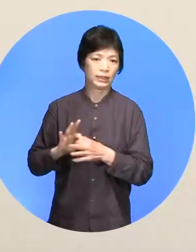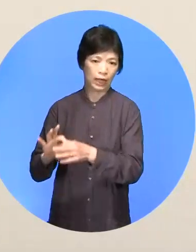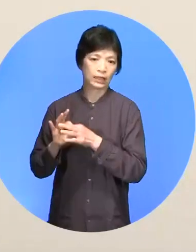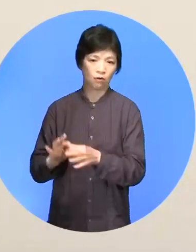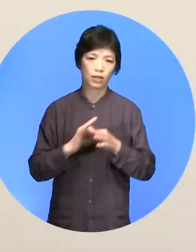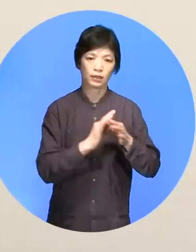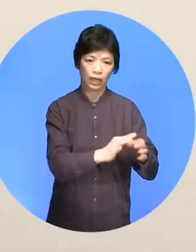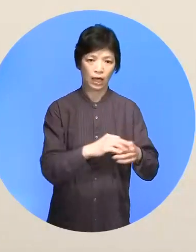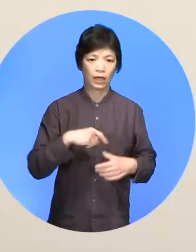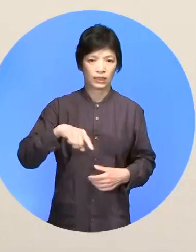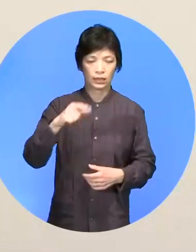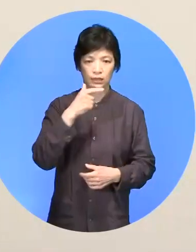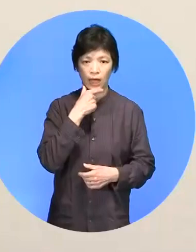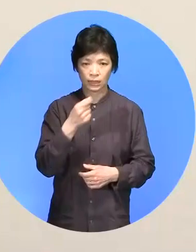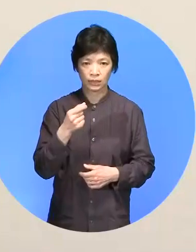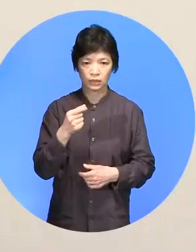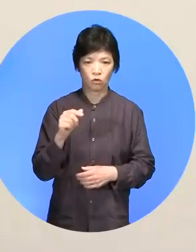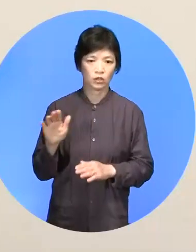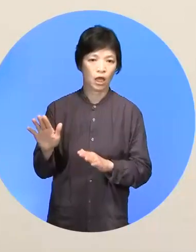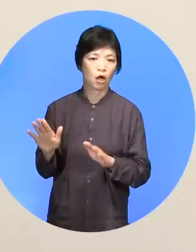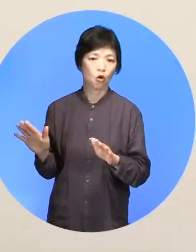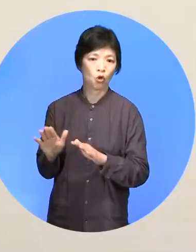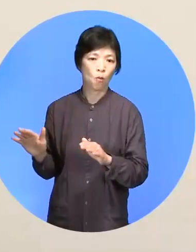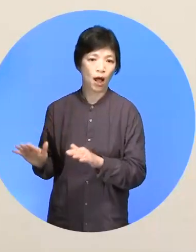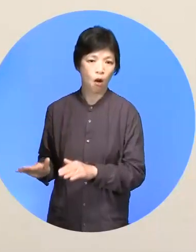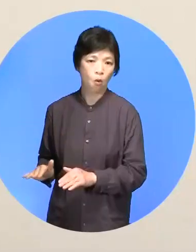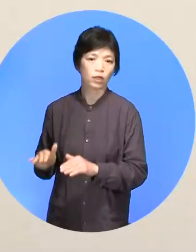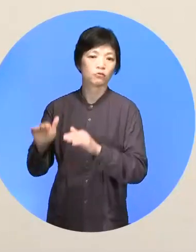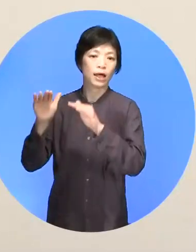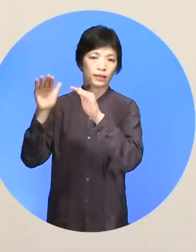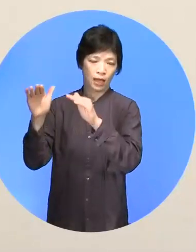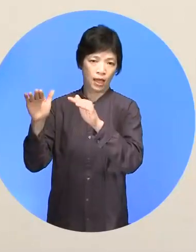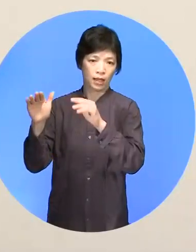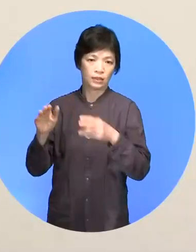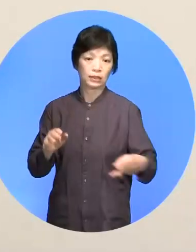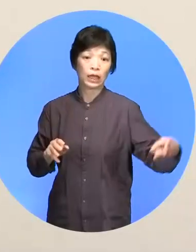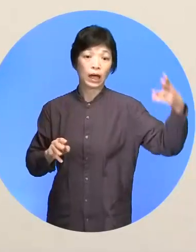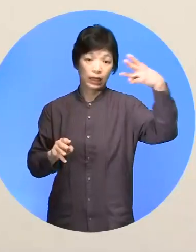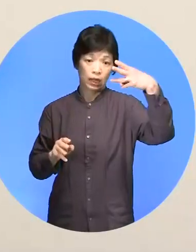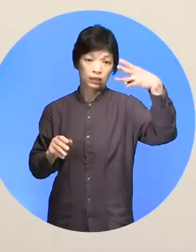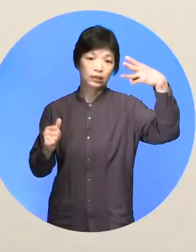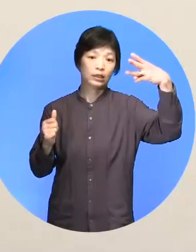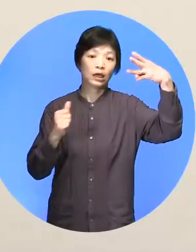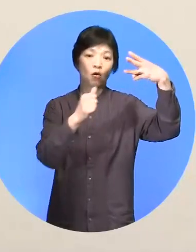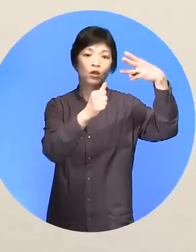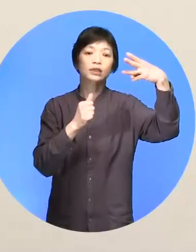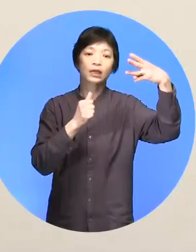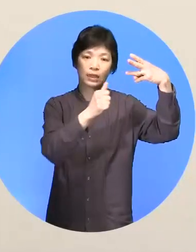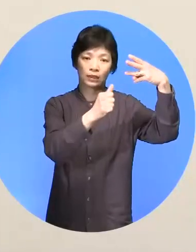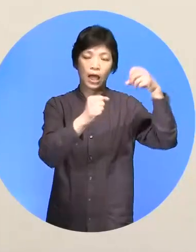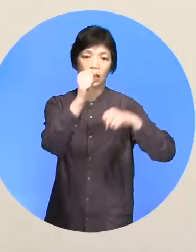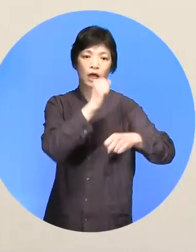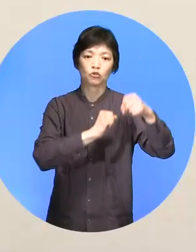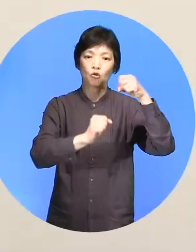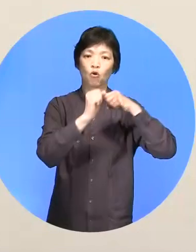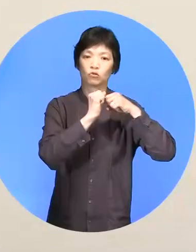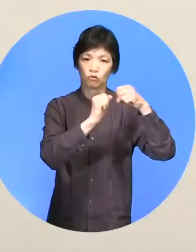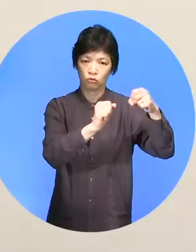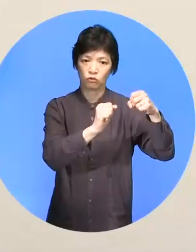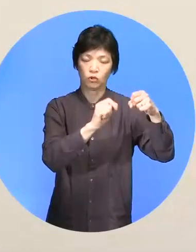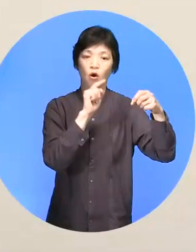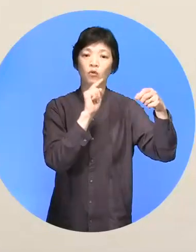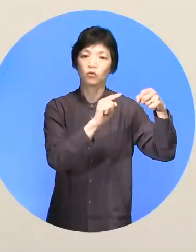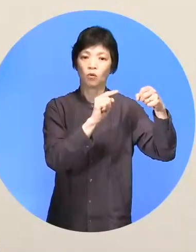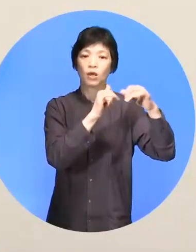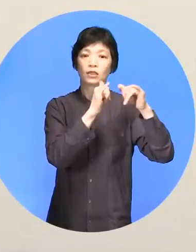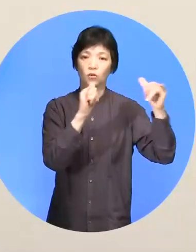び子育てプラザで育ってきた子どもさんがですね大きくなって3階の青少年活動サポートプラザの利用をしていく。で、この